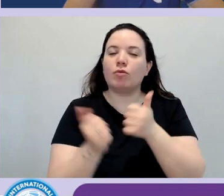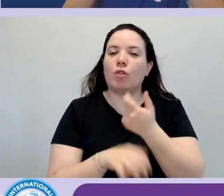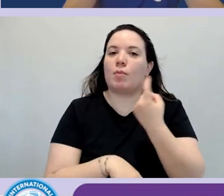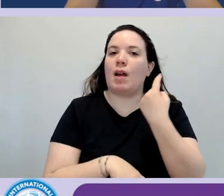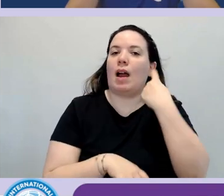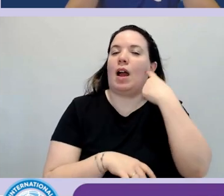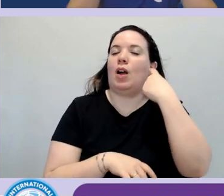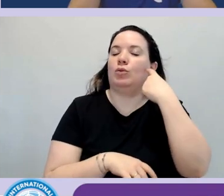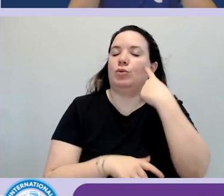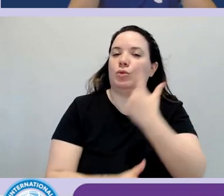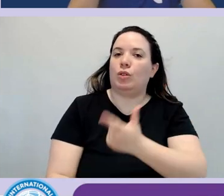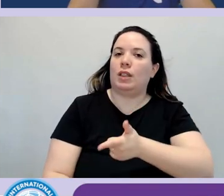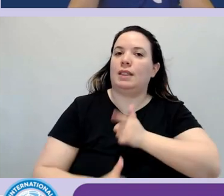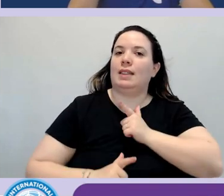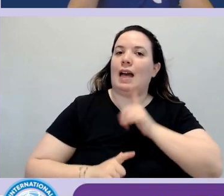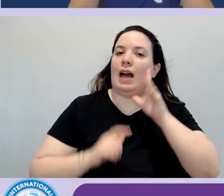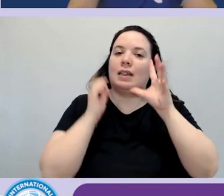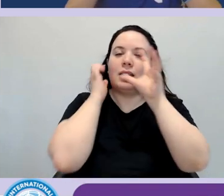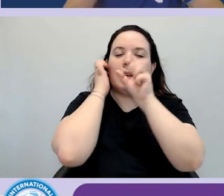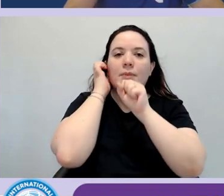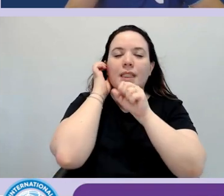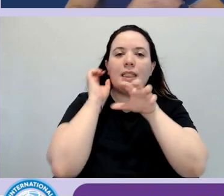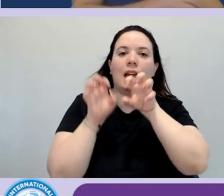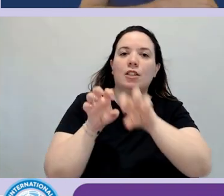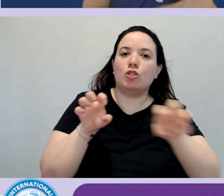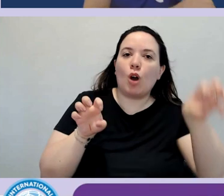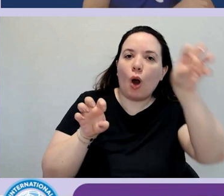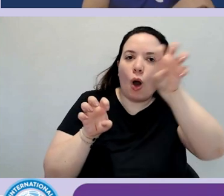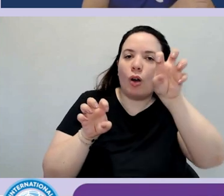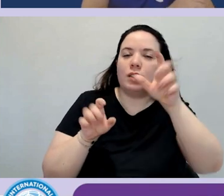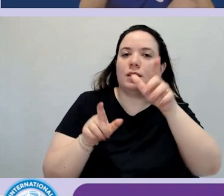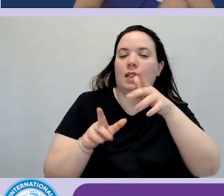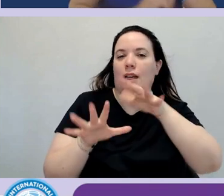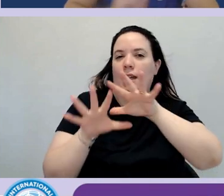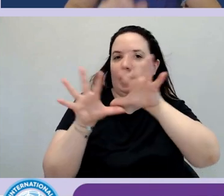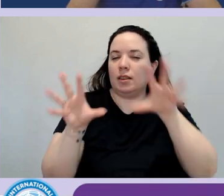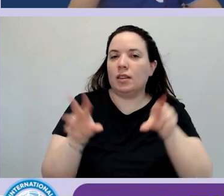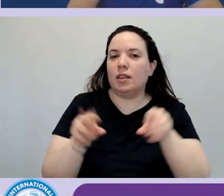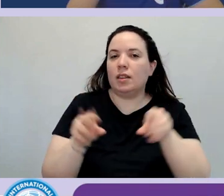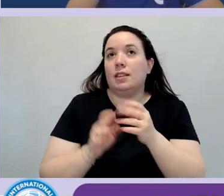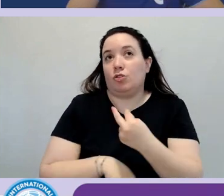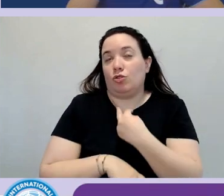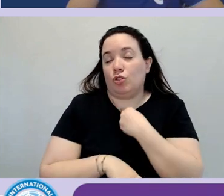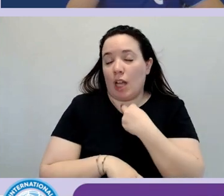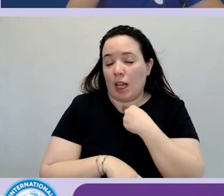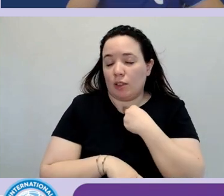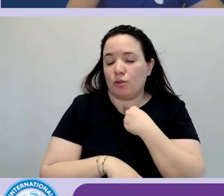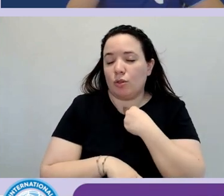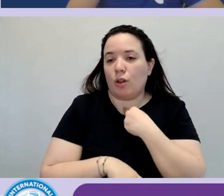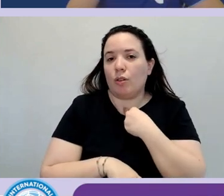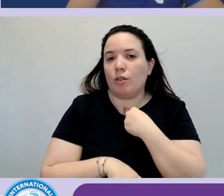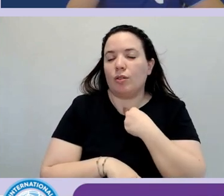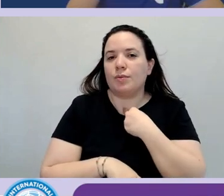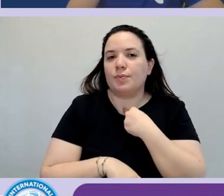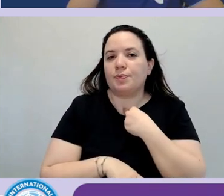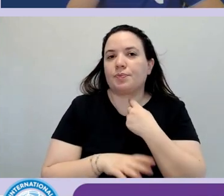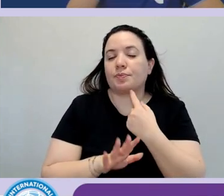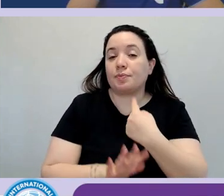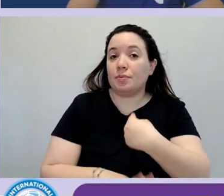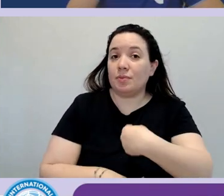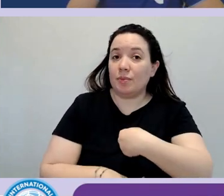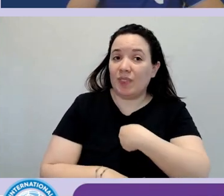per far capire le varie zone e quant'altro Certo è che